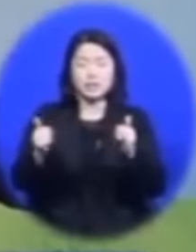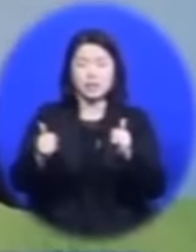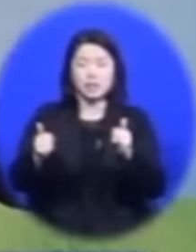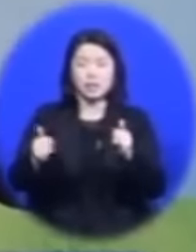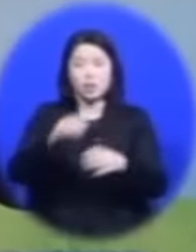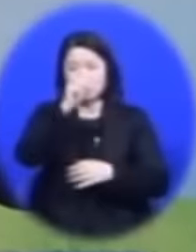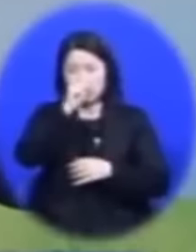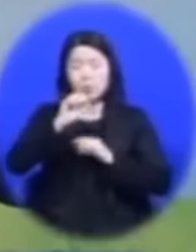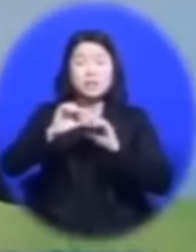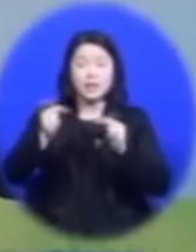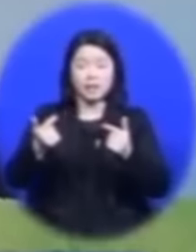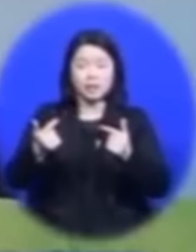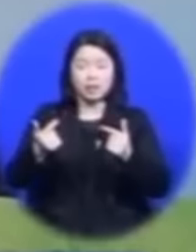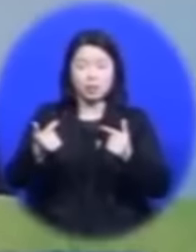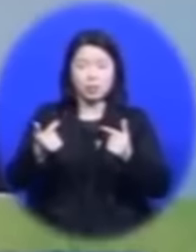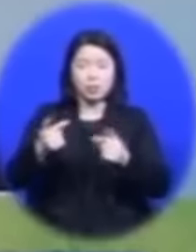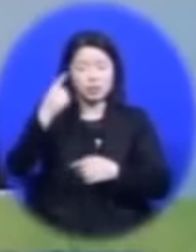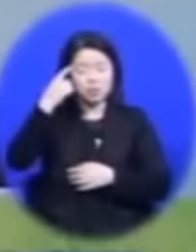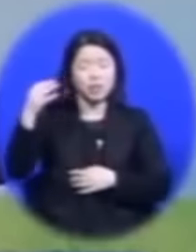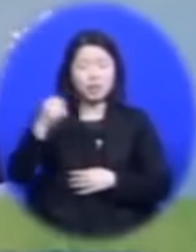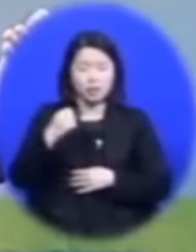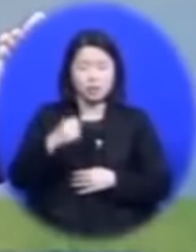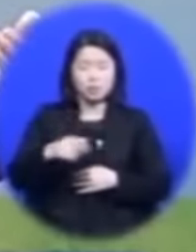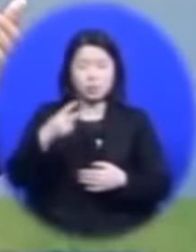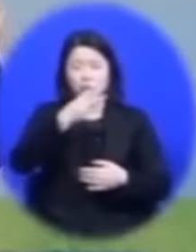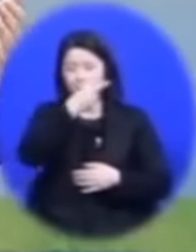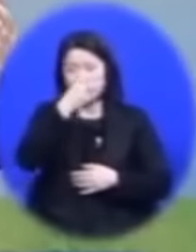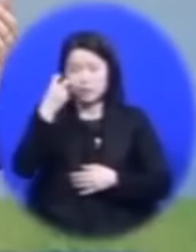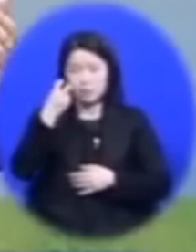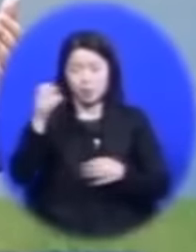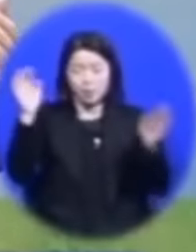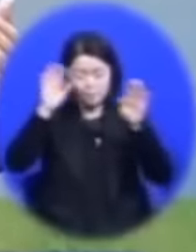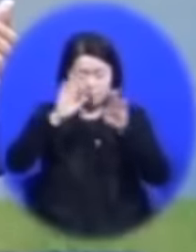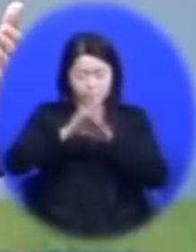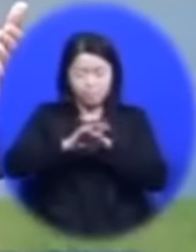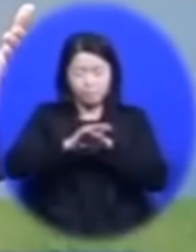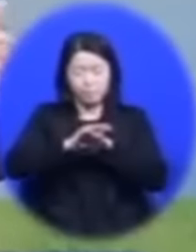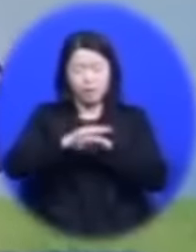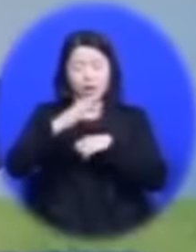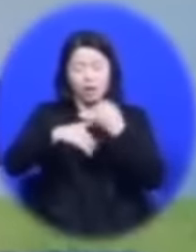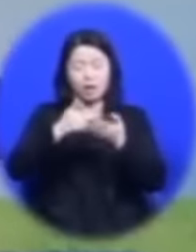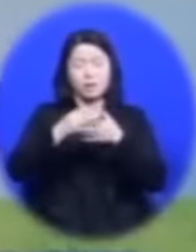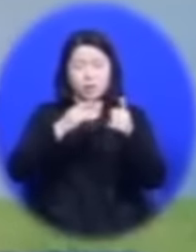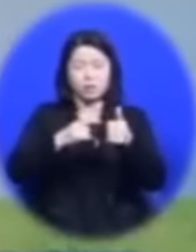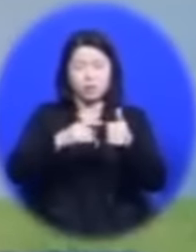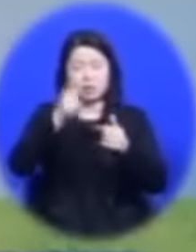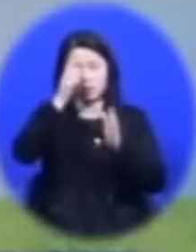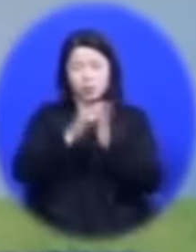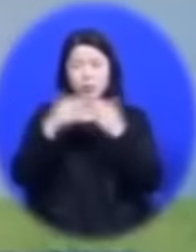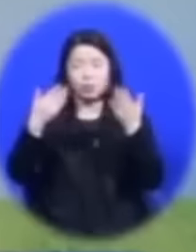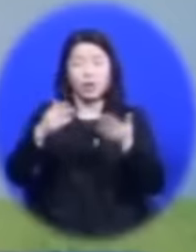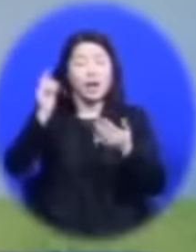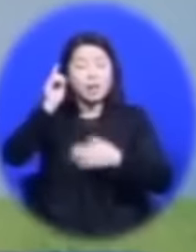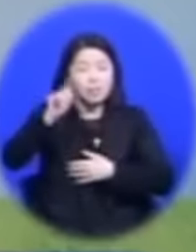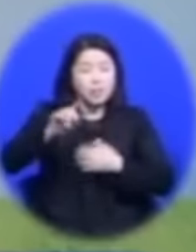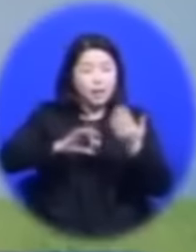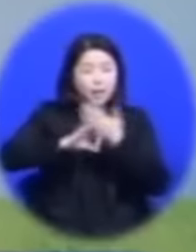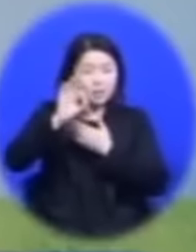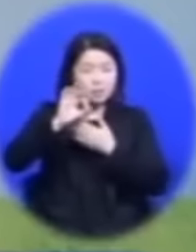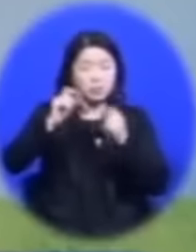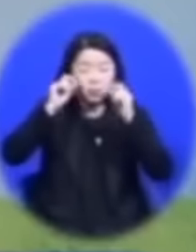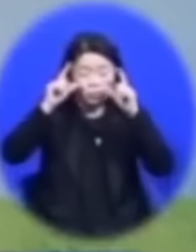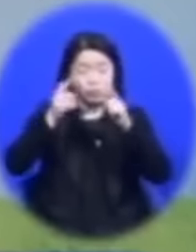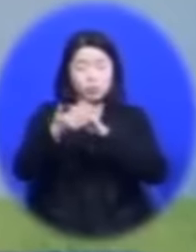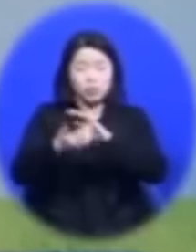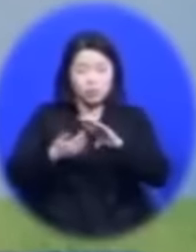않는다고, 그는 잠자리에 밤이 되면 하나님께 기도하기를, 하나님 내일 아침에 내가 깨어나기 전에